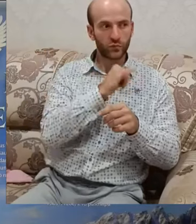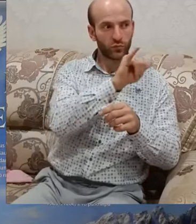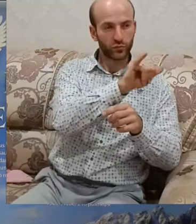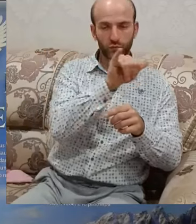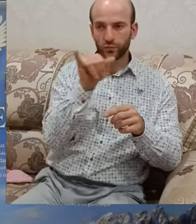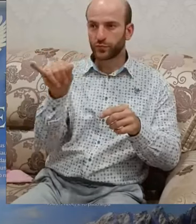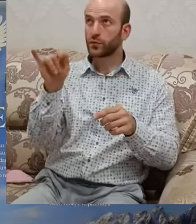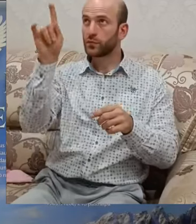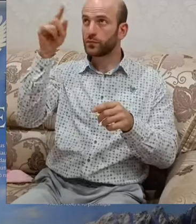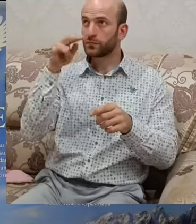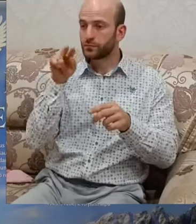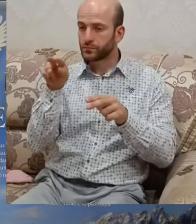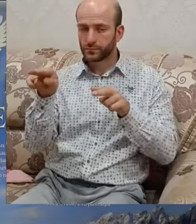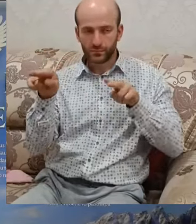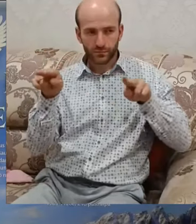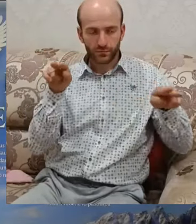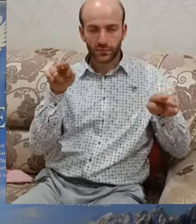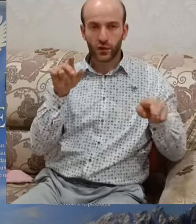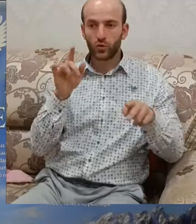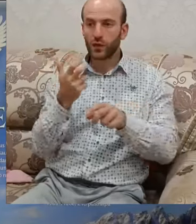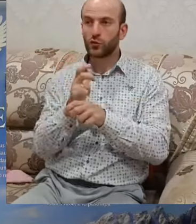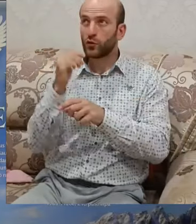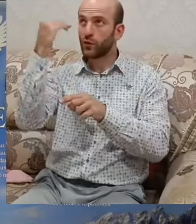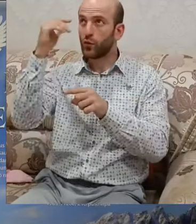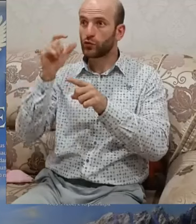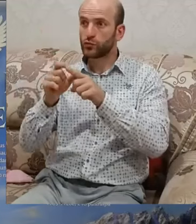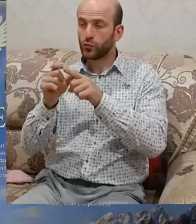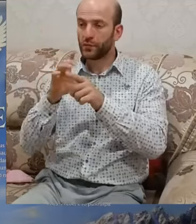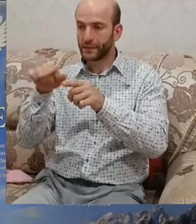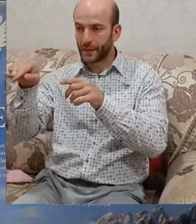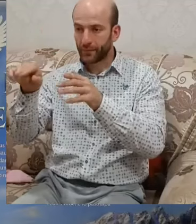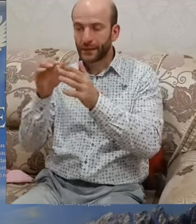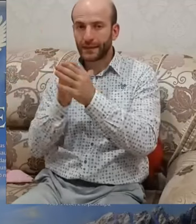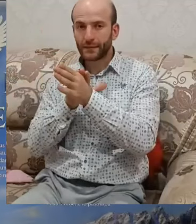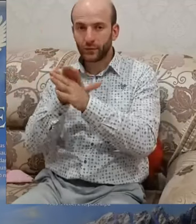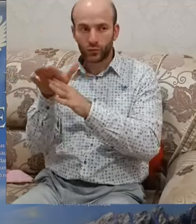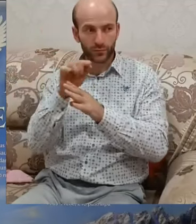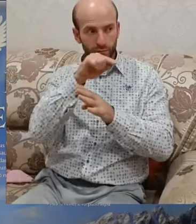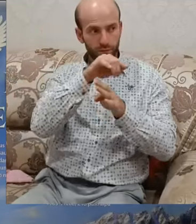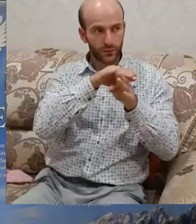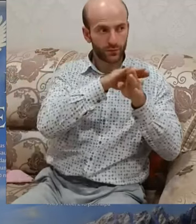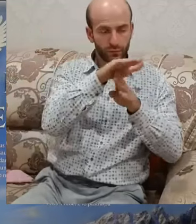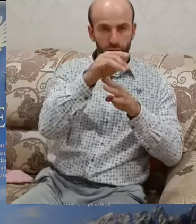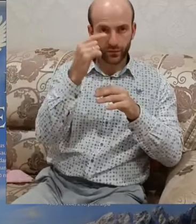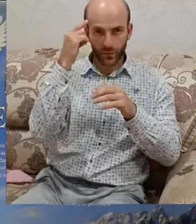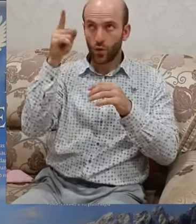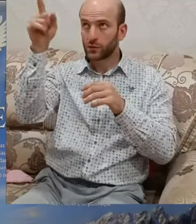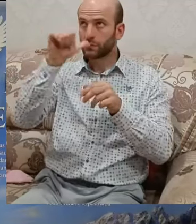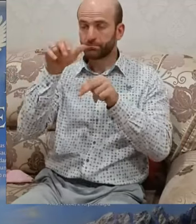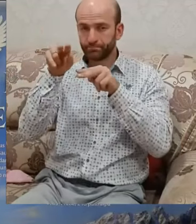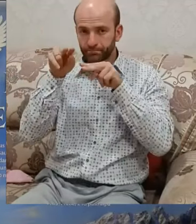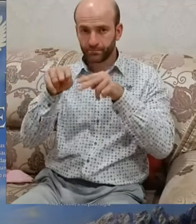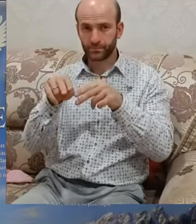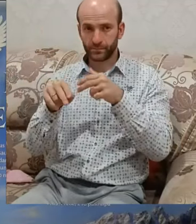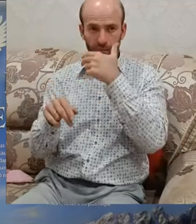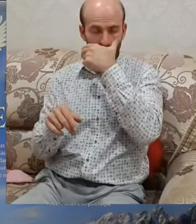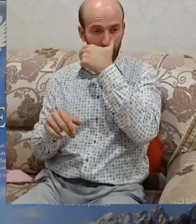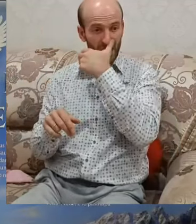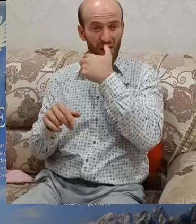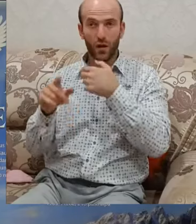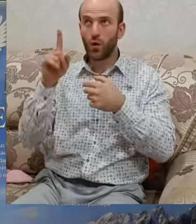žodis, bet jo žodis būtų išpildytas. Не слово кого-то другого, но его слово было исполнено. Taip jis sudaro individą. Так он